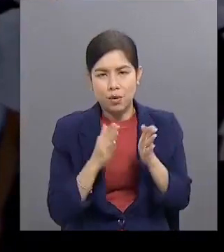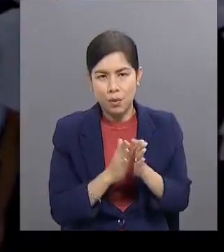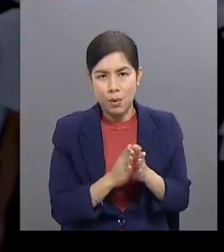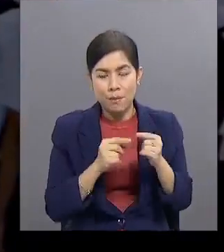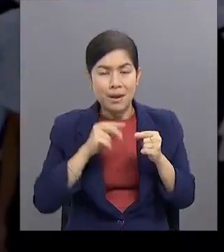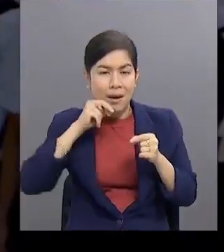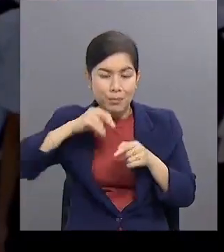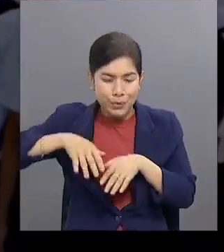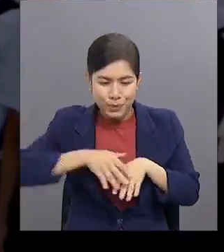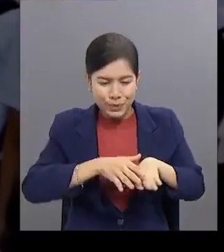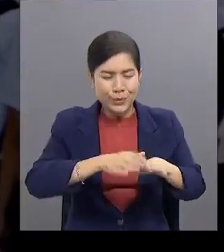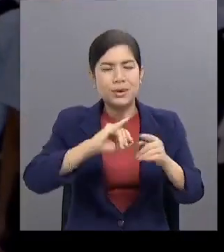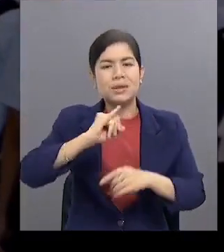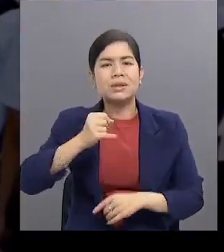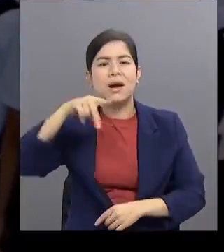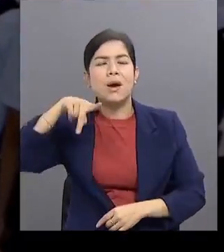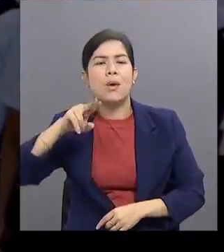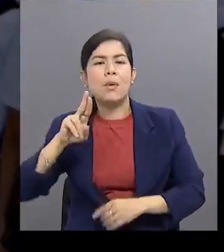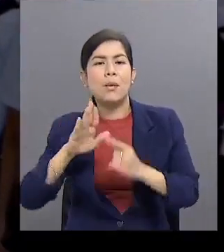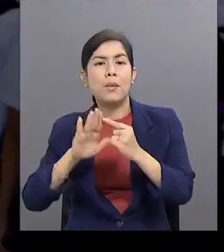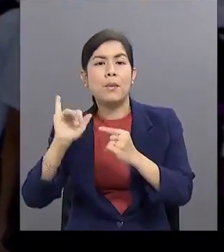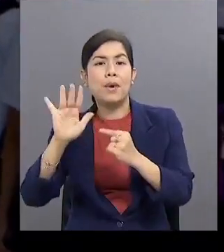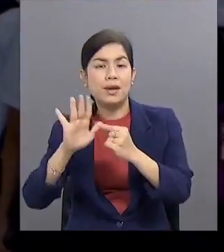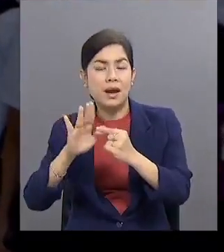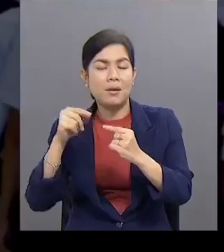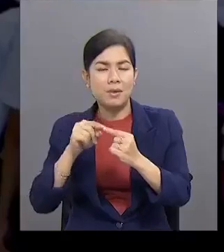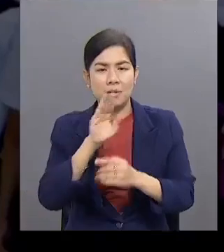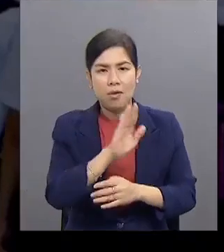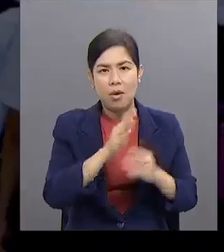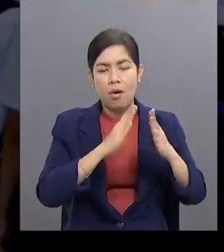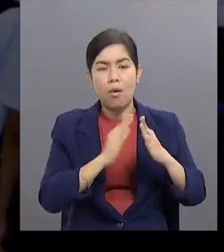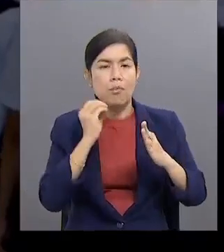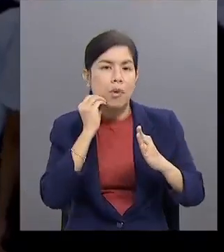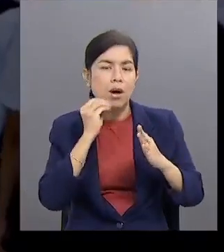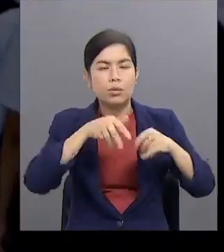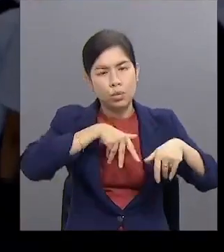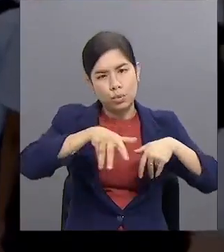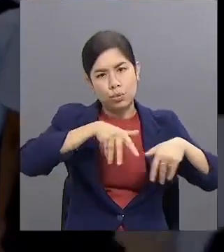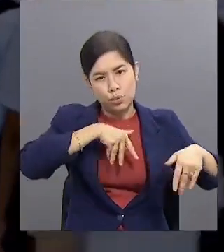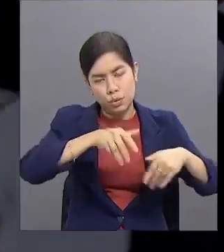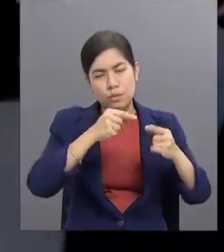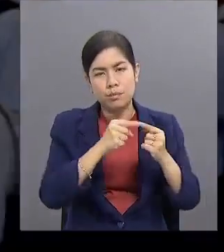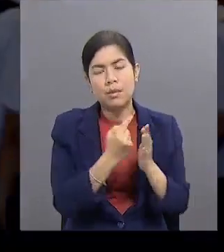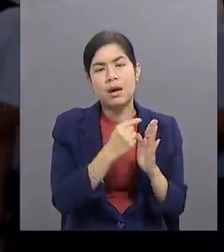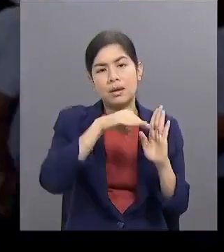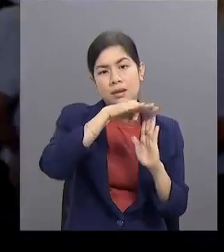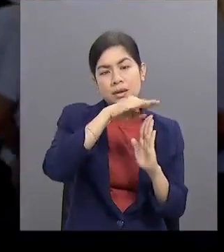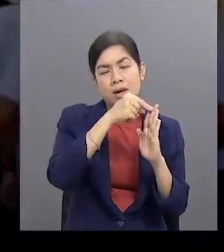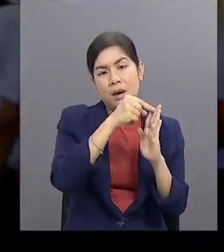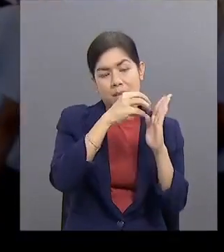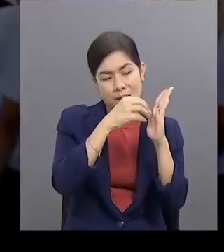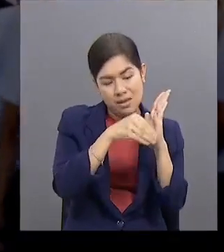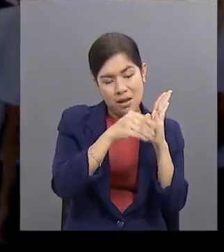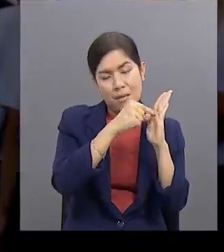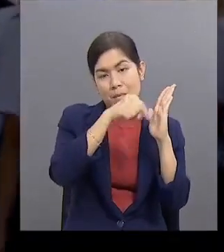าวบ้านเกิดเป็นชุมชนตั้งแต่ภาคเหนือไหลลงมาเป็นภาคอีสานภาคกลางรวมกันเป็นอาณาจักร